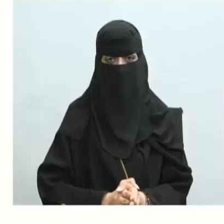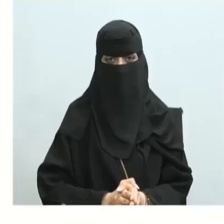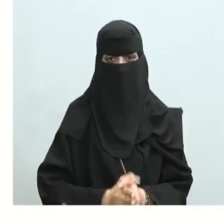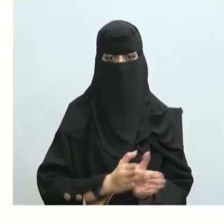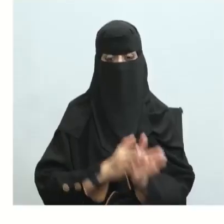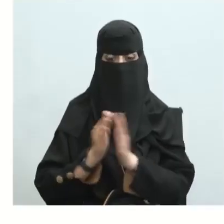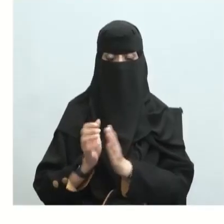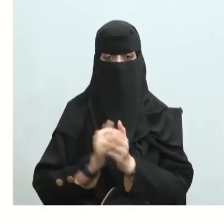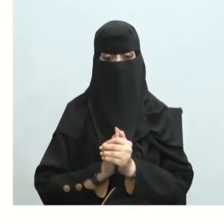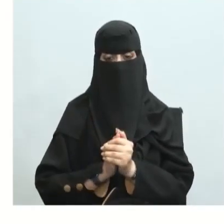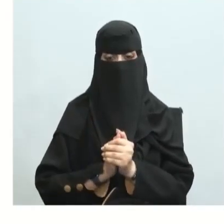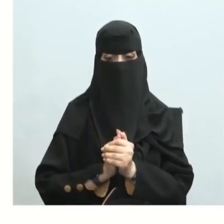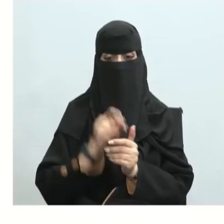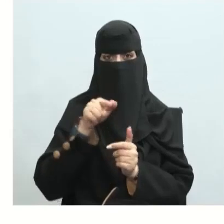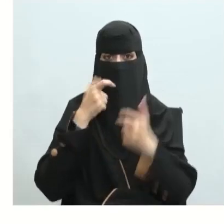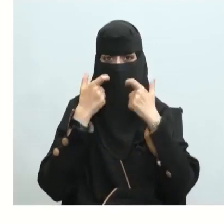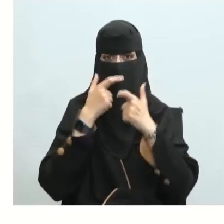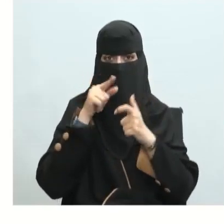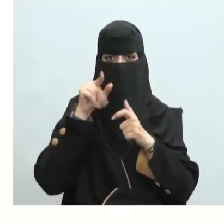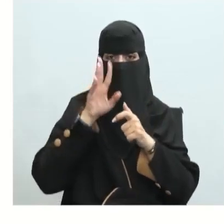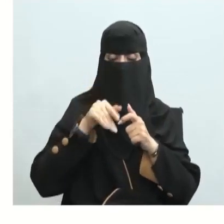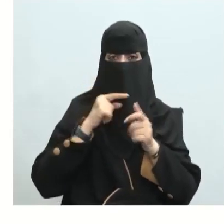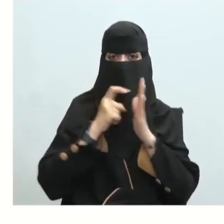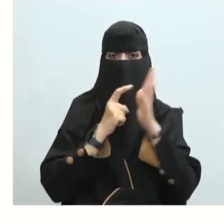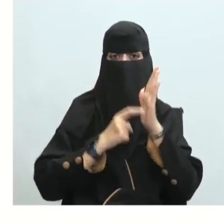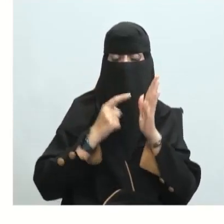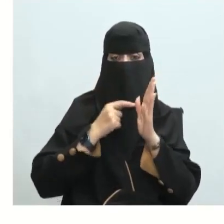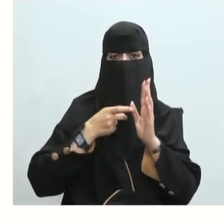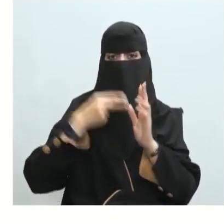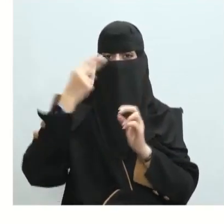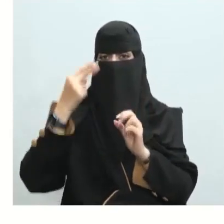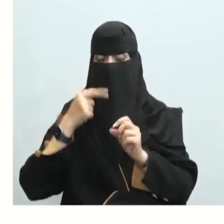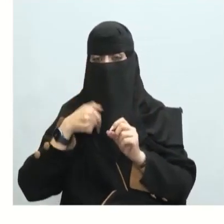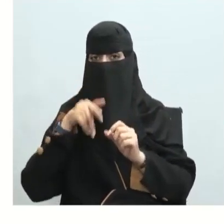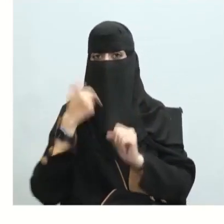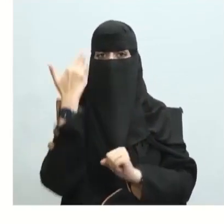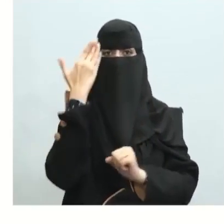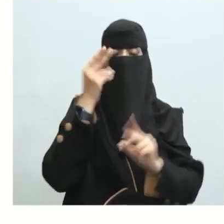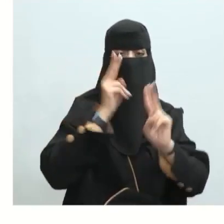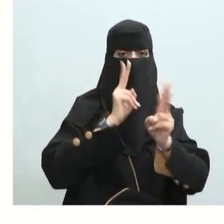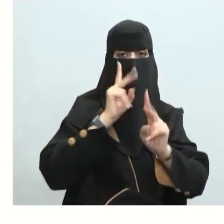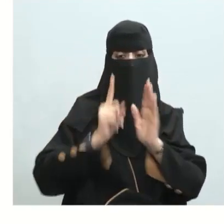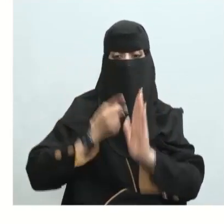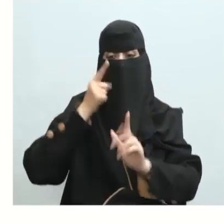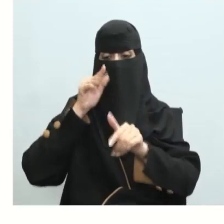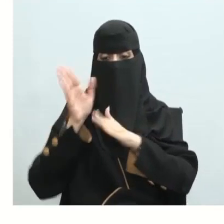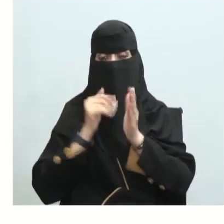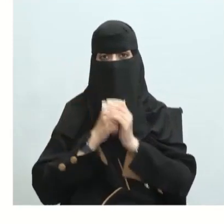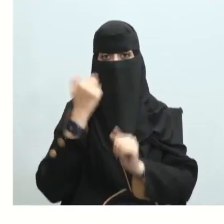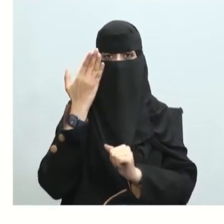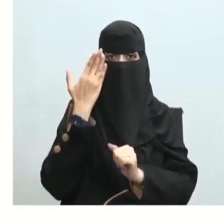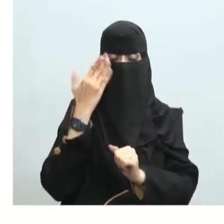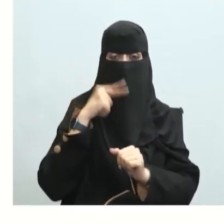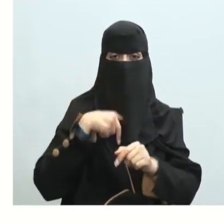جميل لاحظوا معي هنا تامل العناصر الفنيه الخطب المحفل وخطوات كتابتها وناقشها مع زملائك خطب